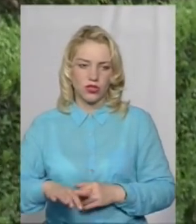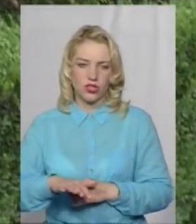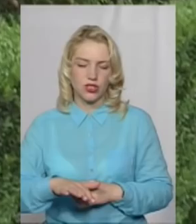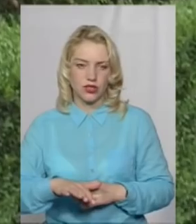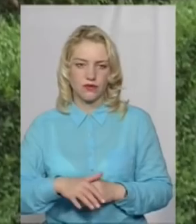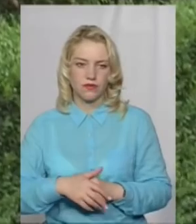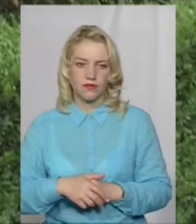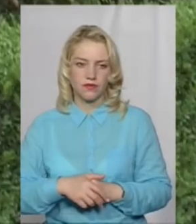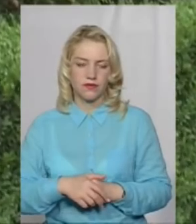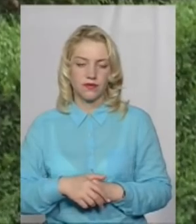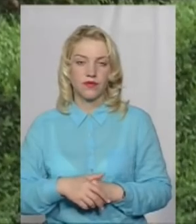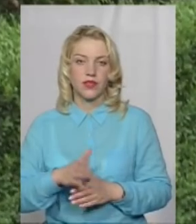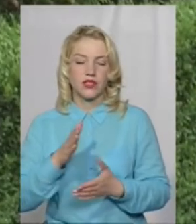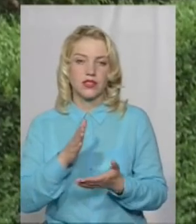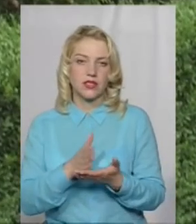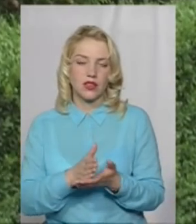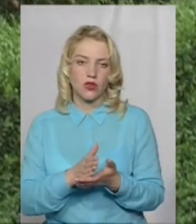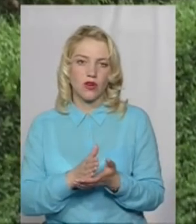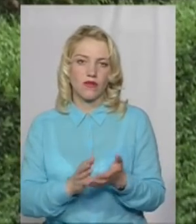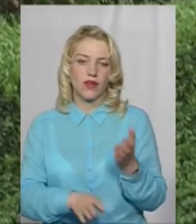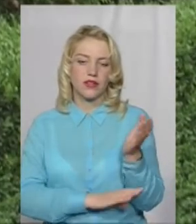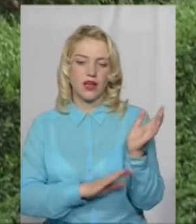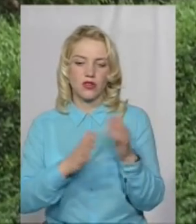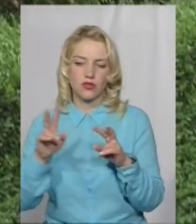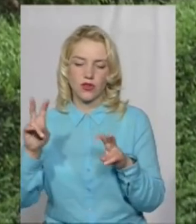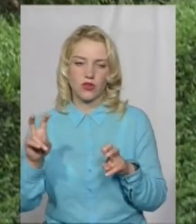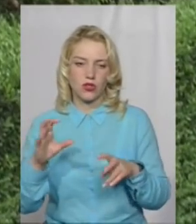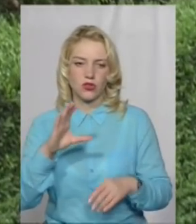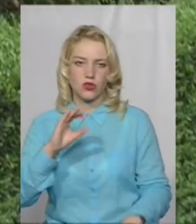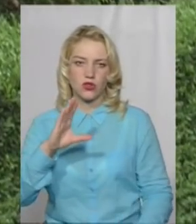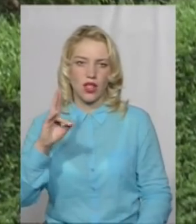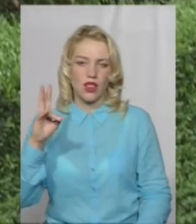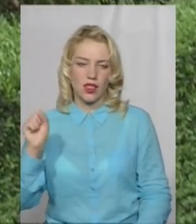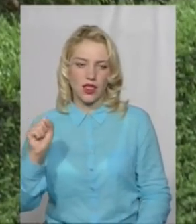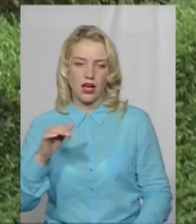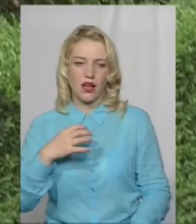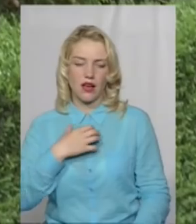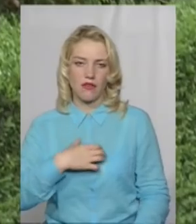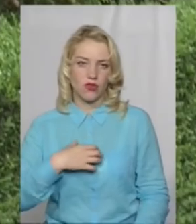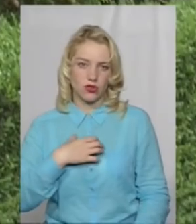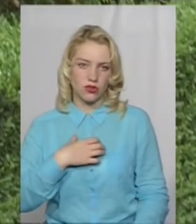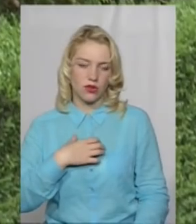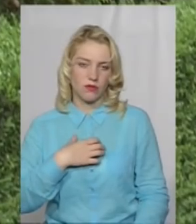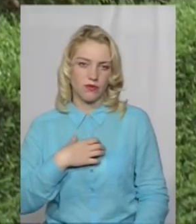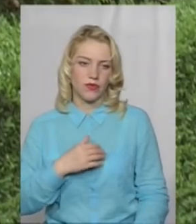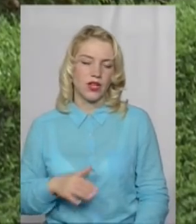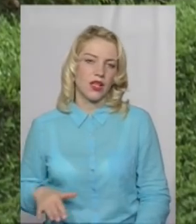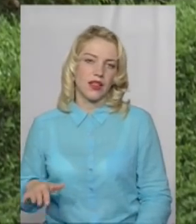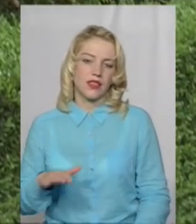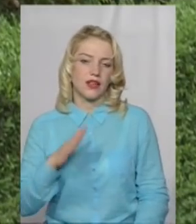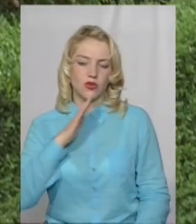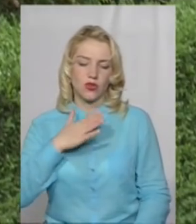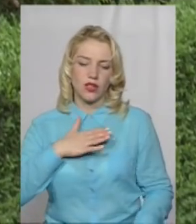культур становлять лісові культури за участю сосни звичайної, але в основному територія нашого